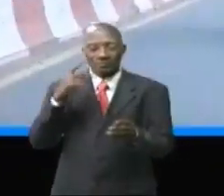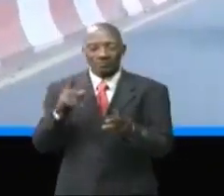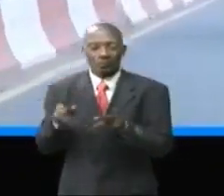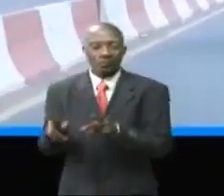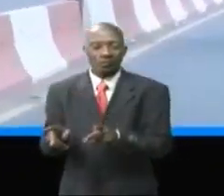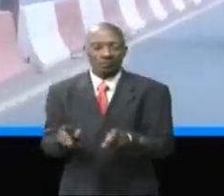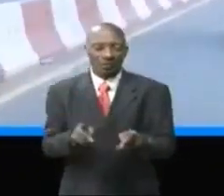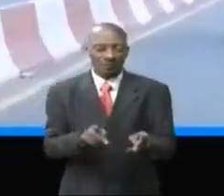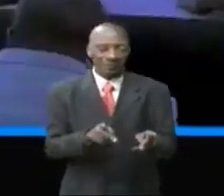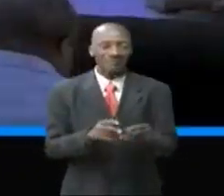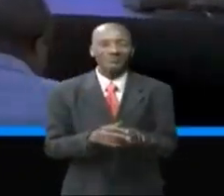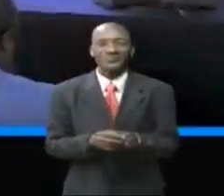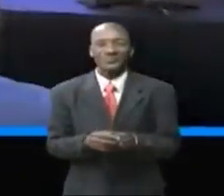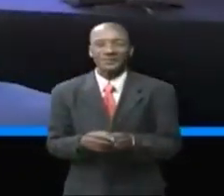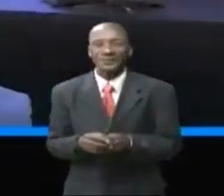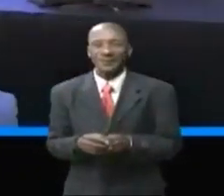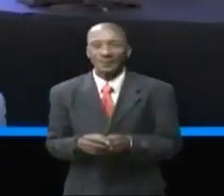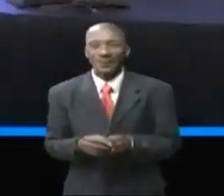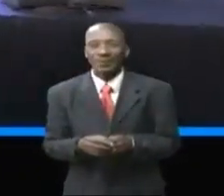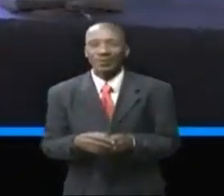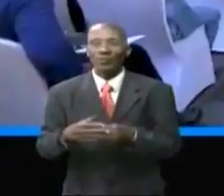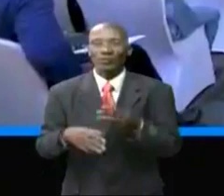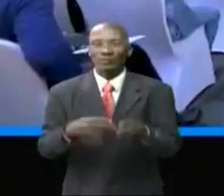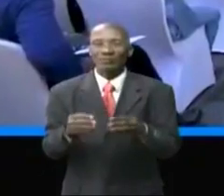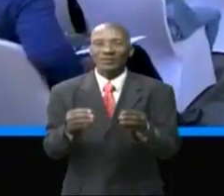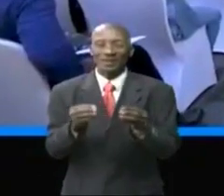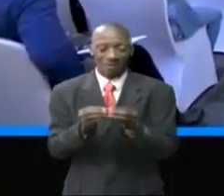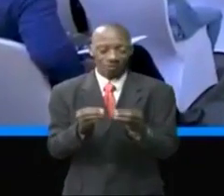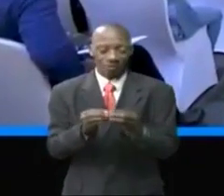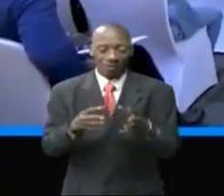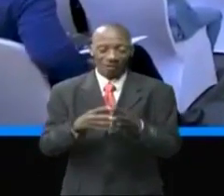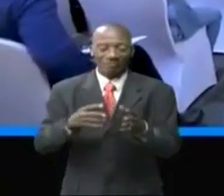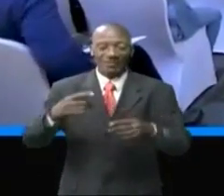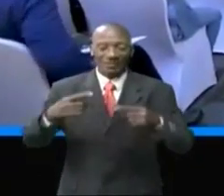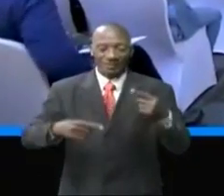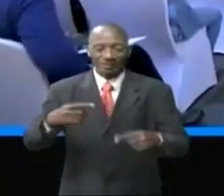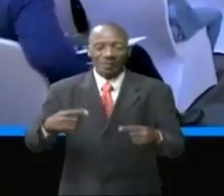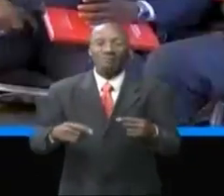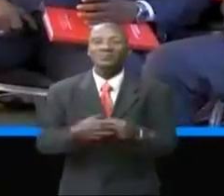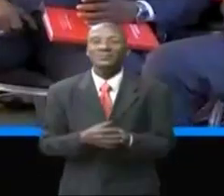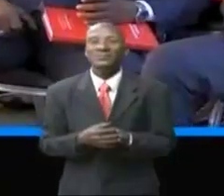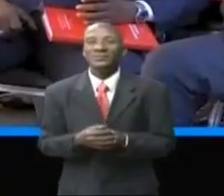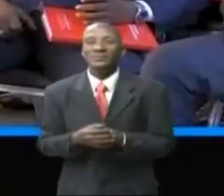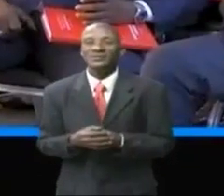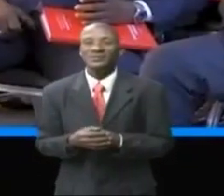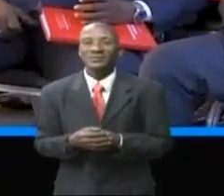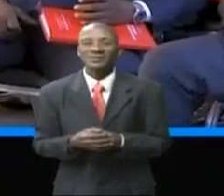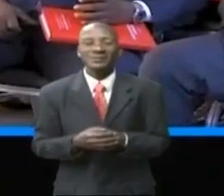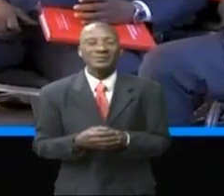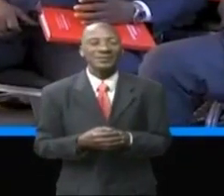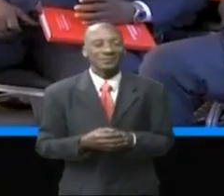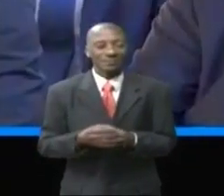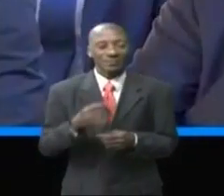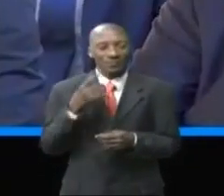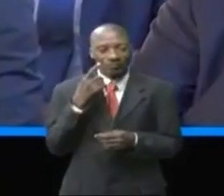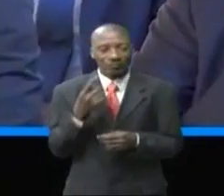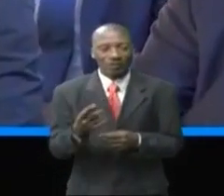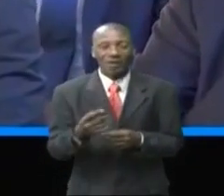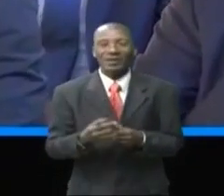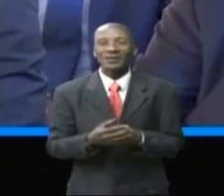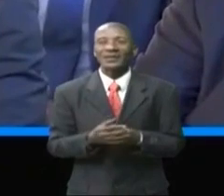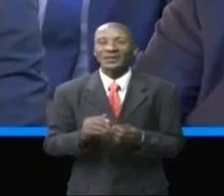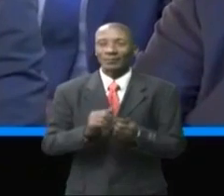Katanga. L'équipe de l'inspection générale des finances a participé à une grande conférence débat à l'hôtel Pullman Caravia de